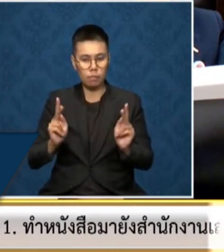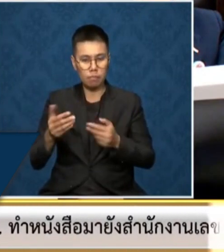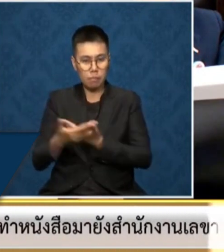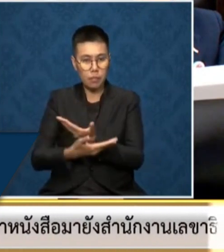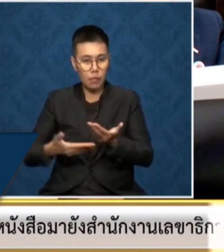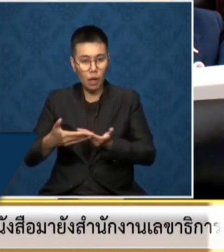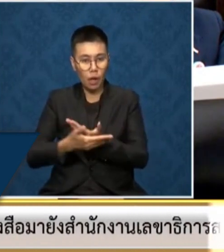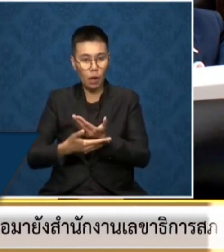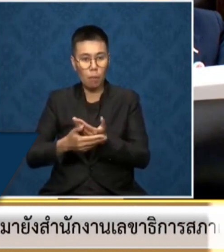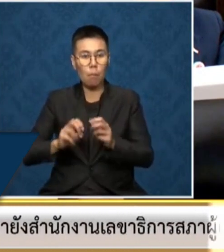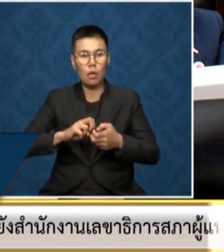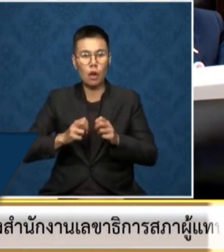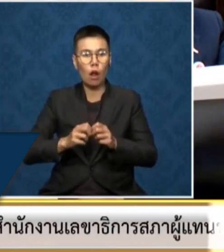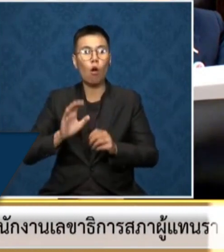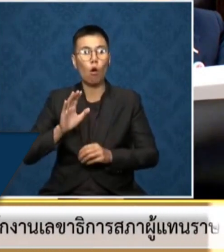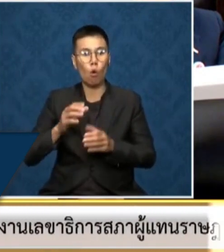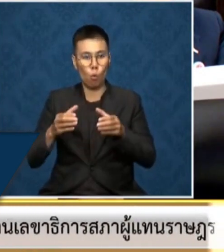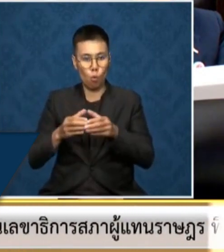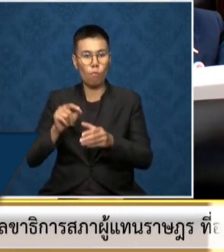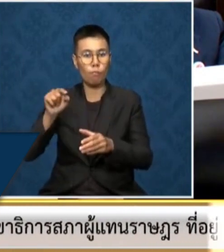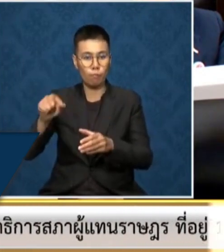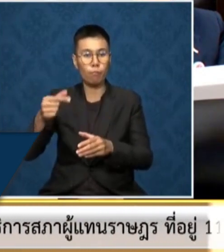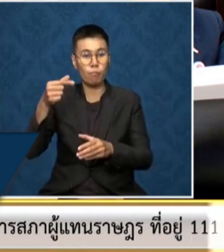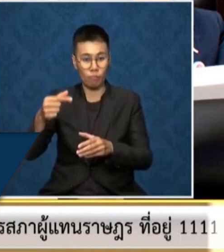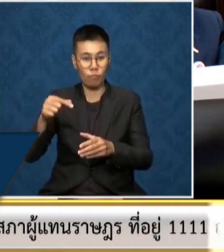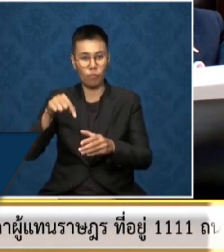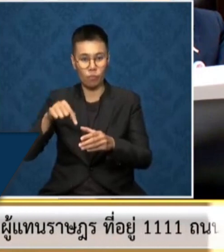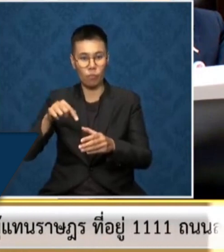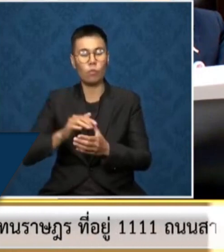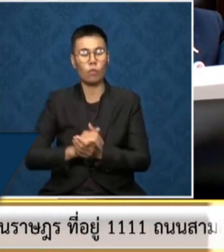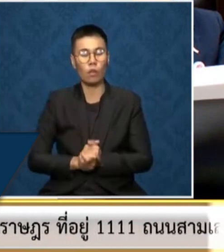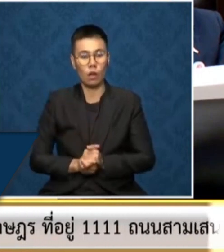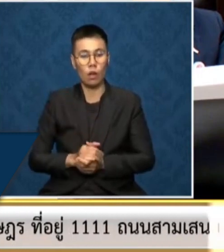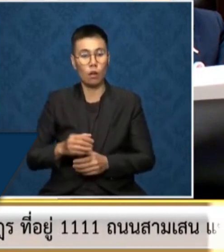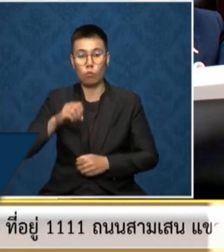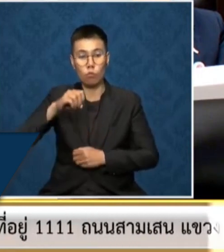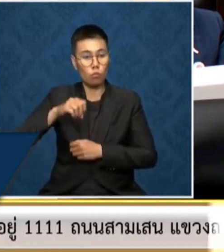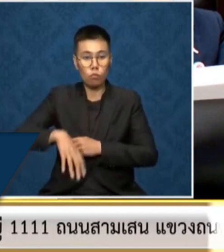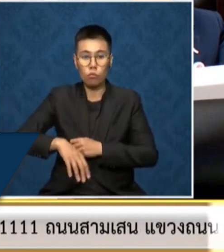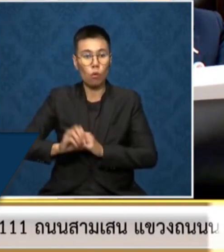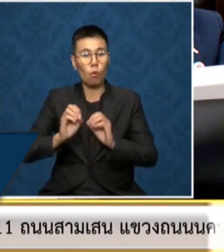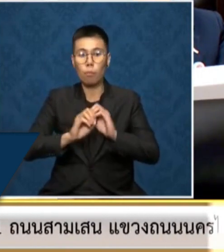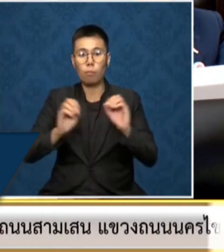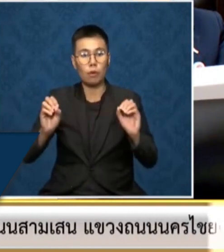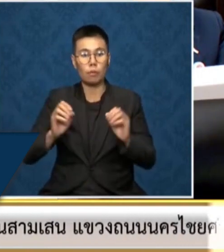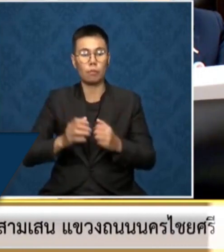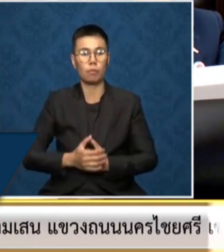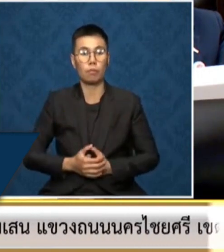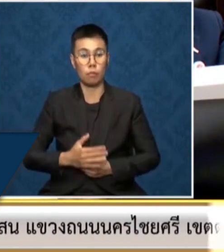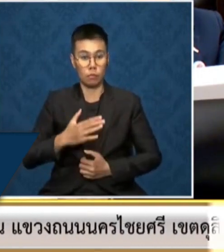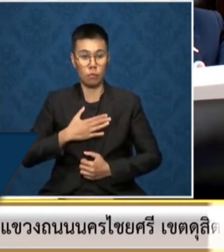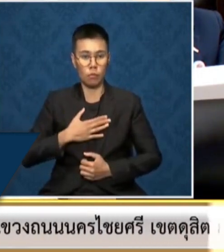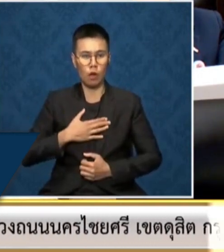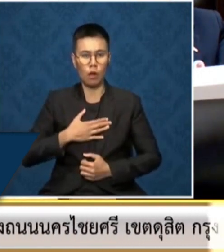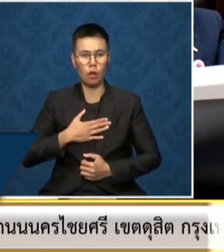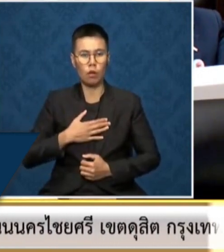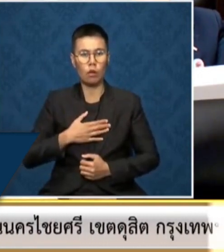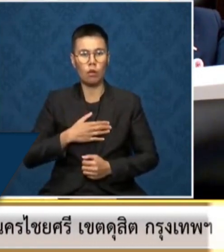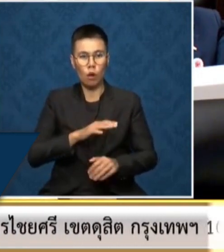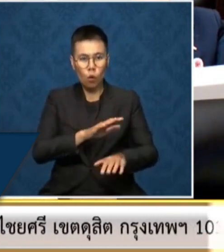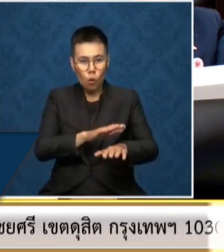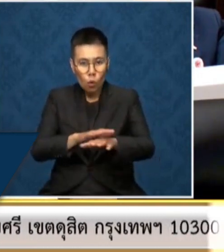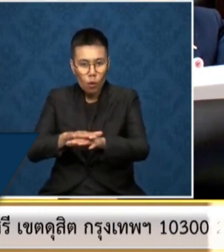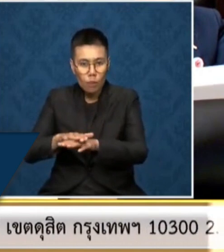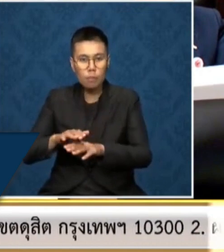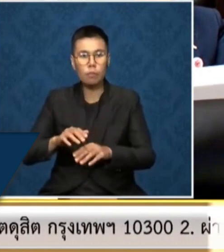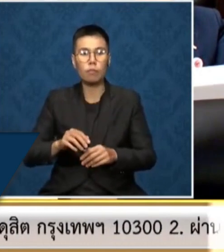าเลื่องของพวกเขาและจะไม่มเดกคนใดที่ตกลนจระบบกศึกษาในประเทศแถงนี้ อีกผมอยากจะชวเพื่อนสมาชิกครัว